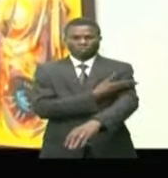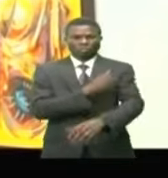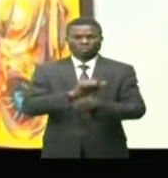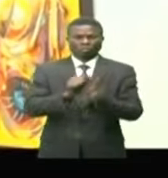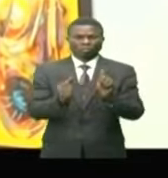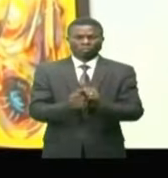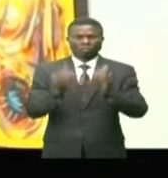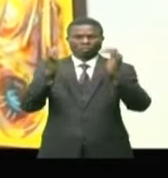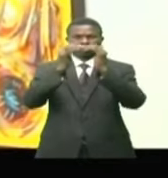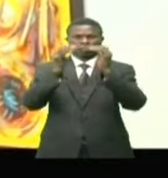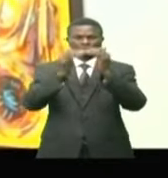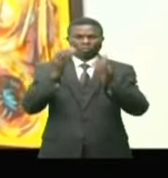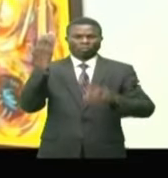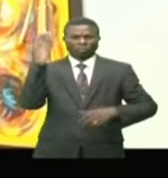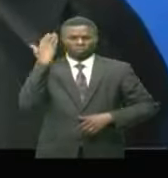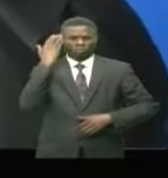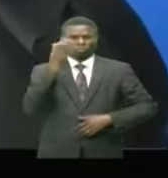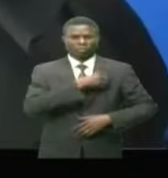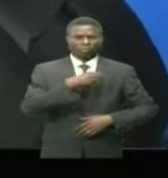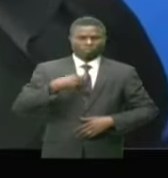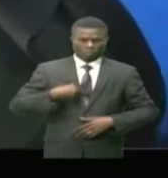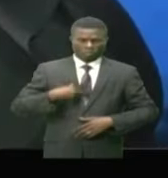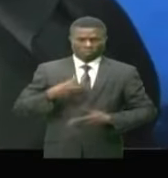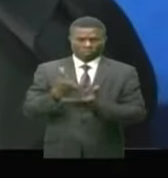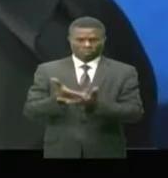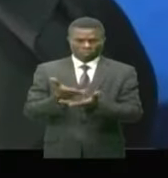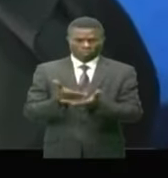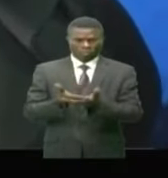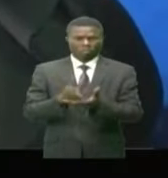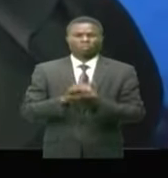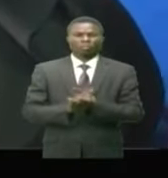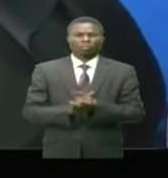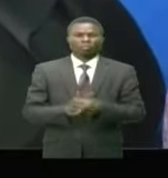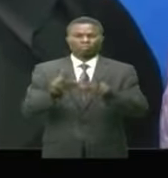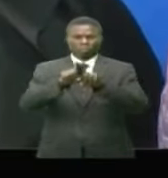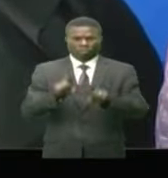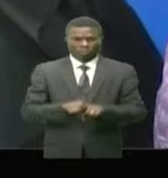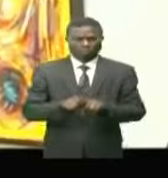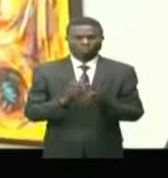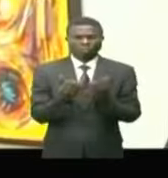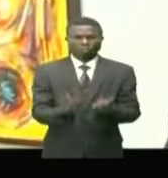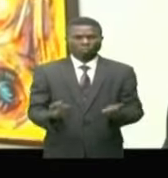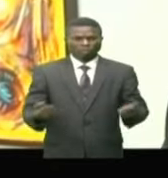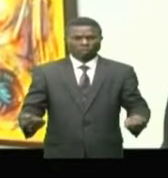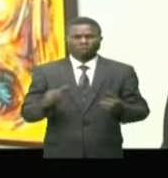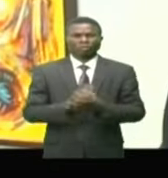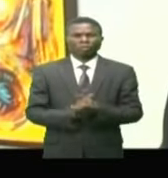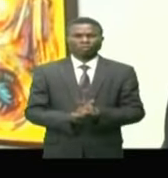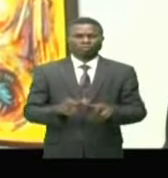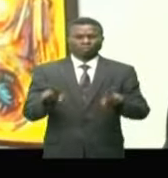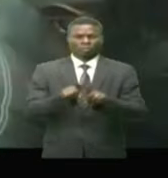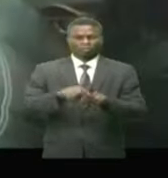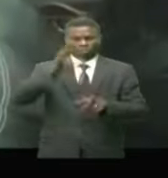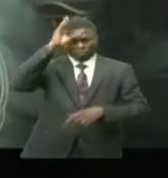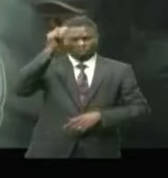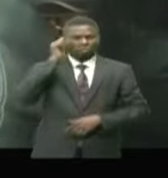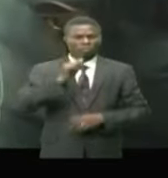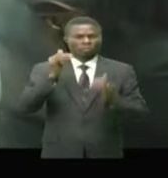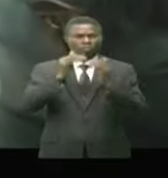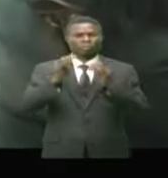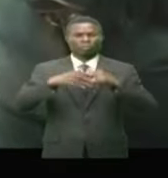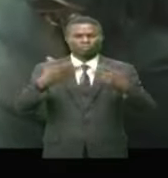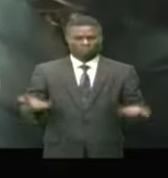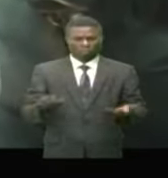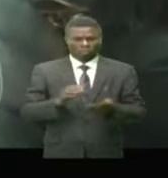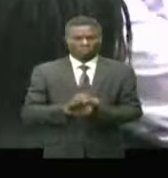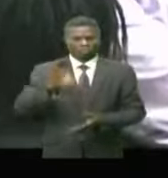concerne l'égalité des genres entre les femmes et les hommes et aussi les enfants, comme garçons et filles. Le COMESA